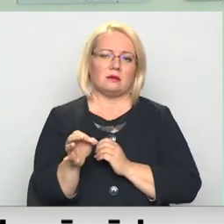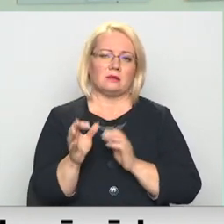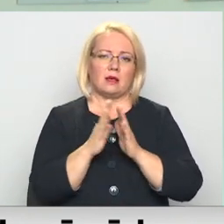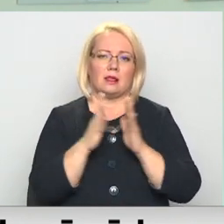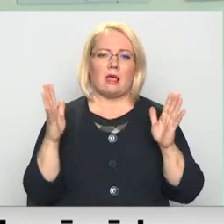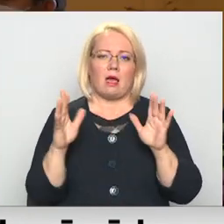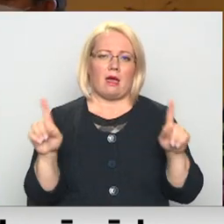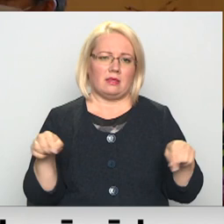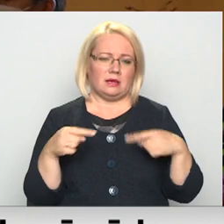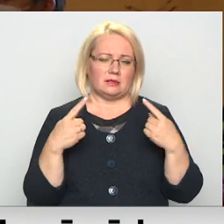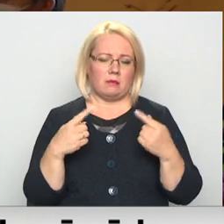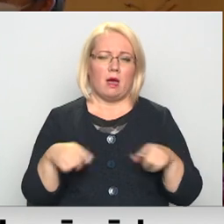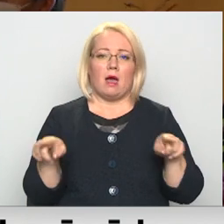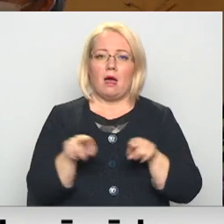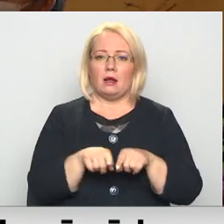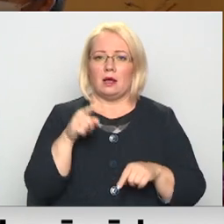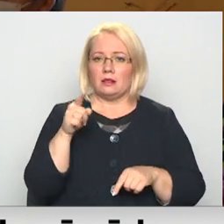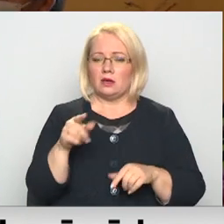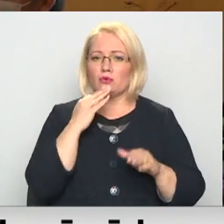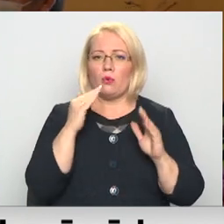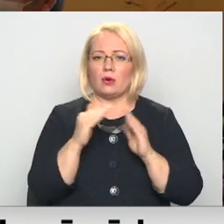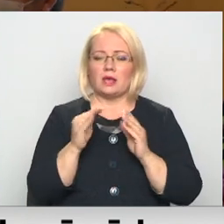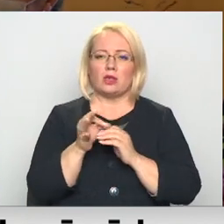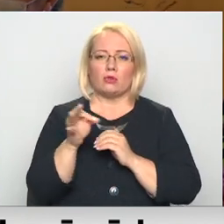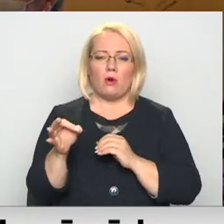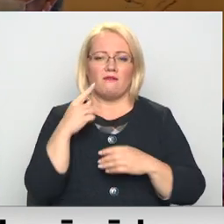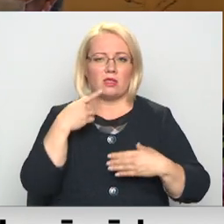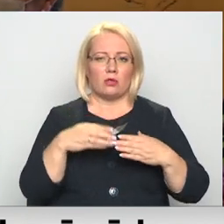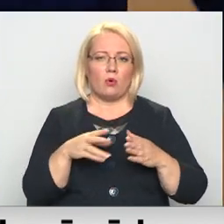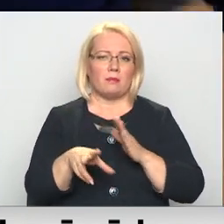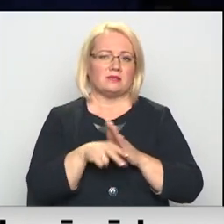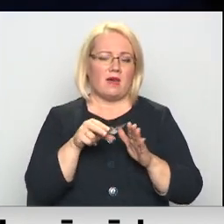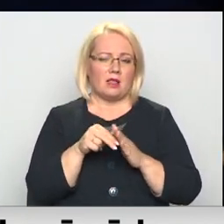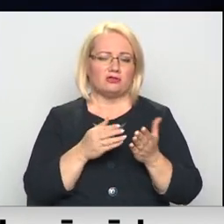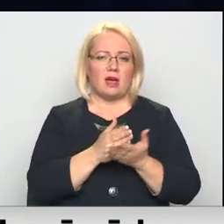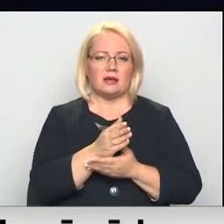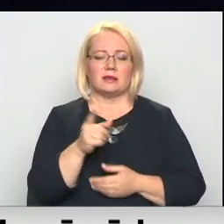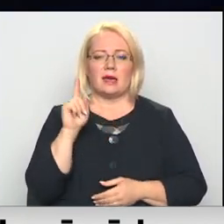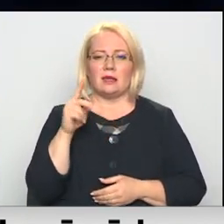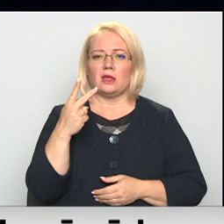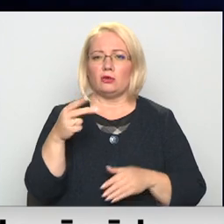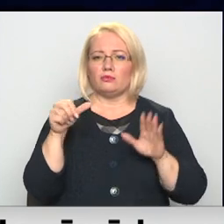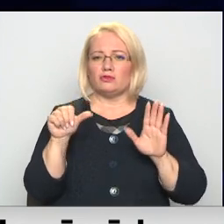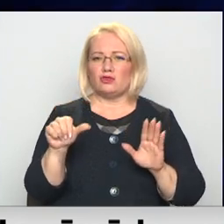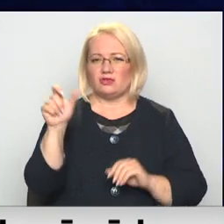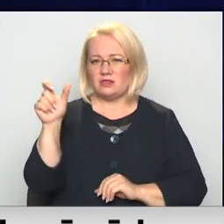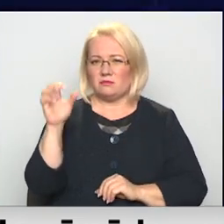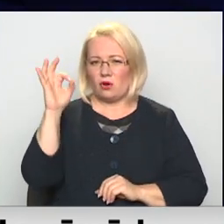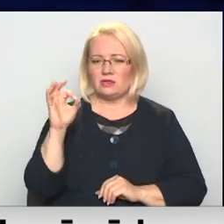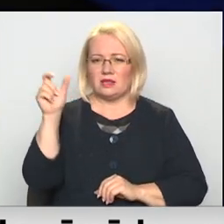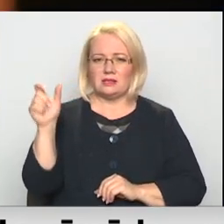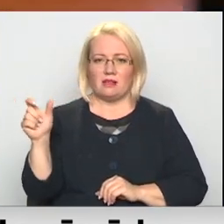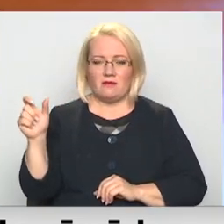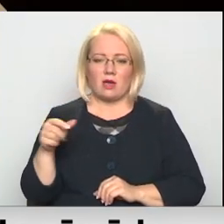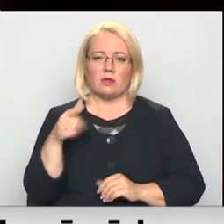lielākai attīstībai. Arī tas, ka uz Rēzeknes novada domes vēlēšanām aizgāja vien 26% vēlētāju, parāda